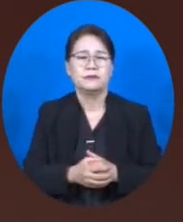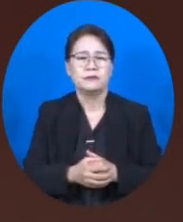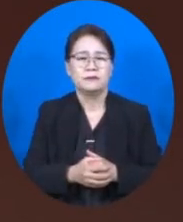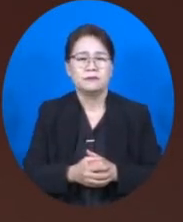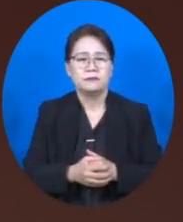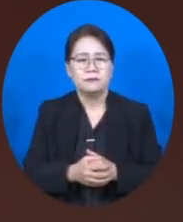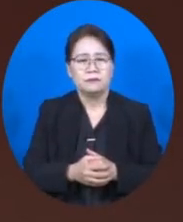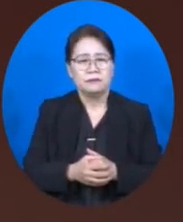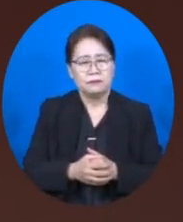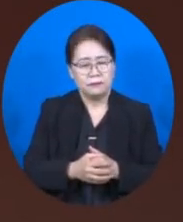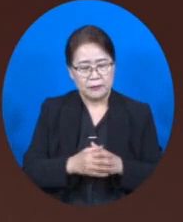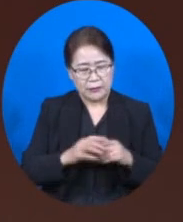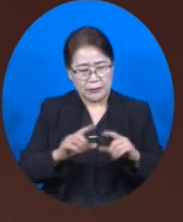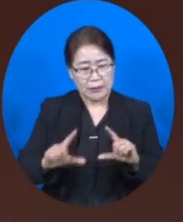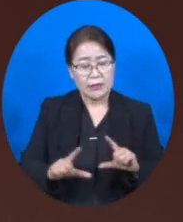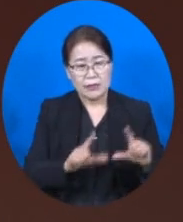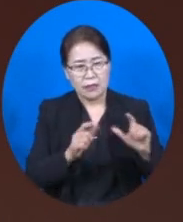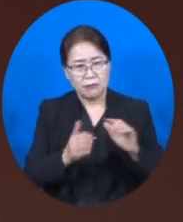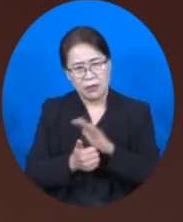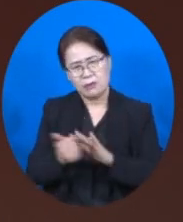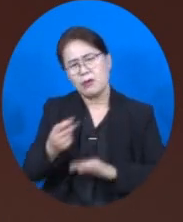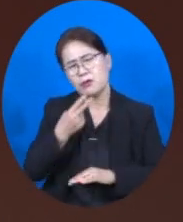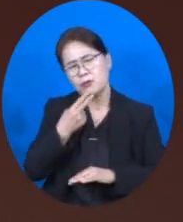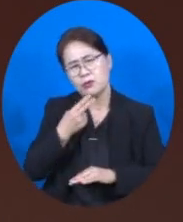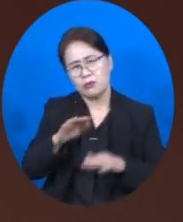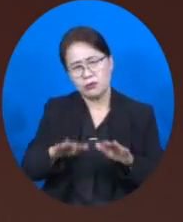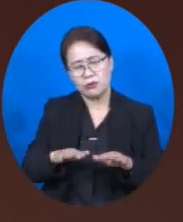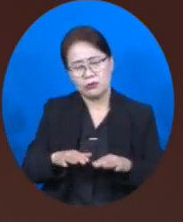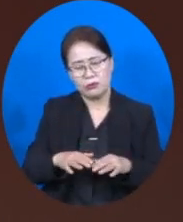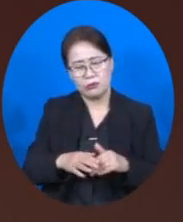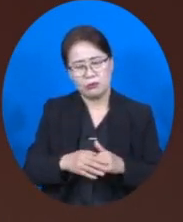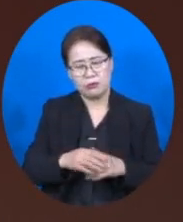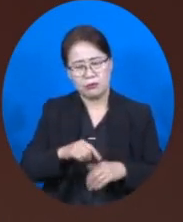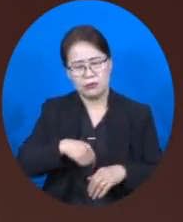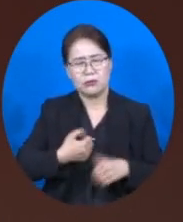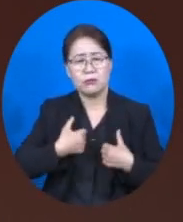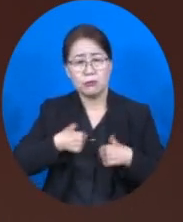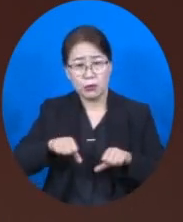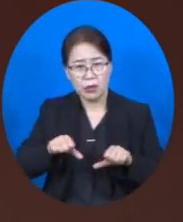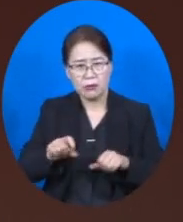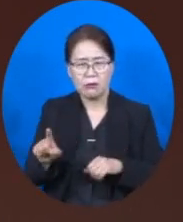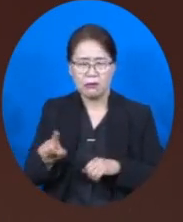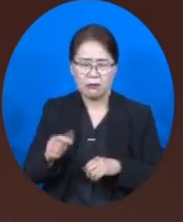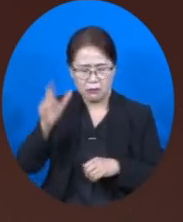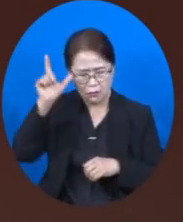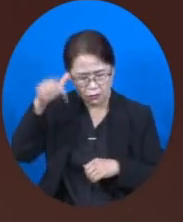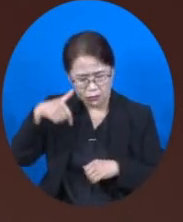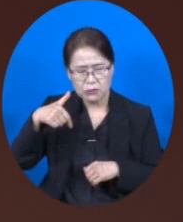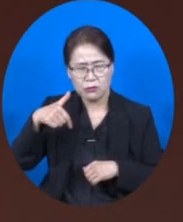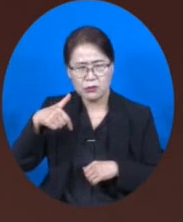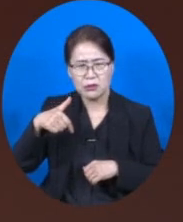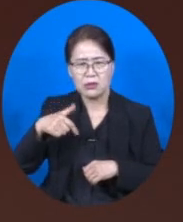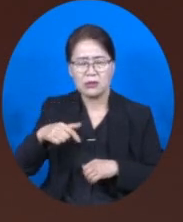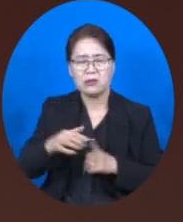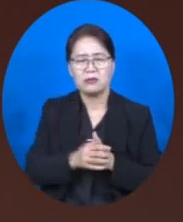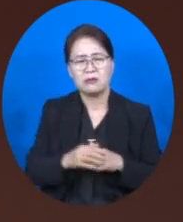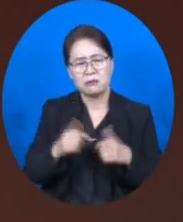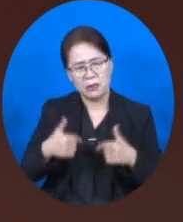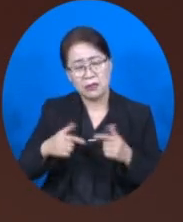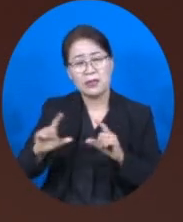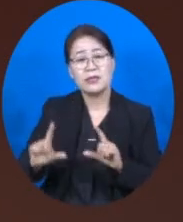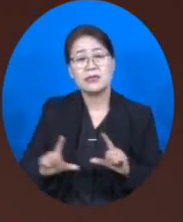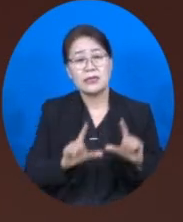인생의 희망이 보이지 않아서 오늘도 자포자기한 채 어쩔 수 없이 하루하루를